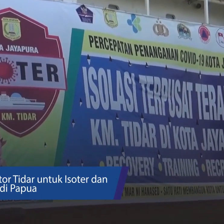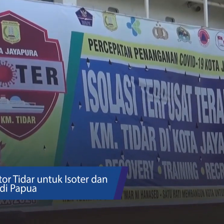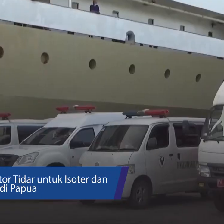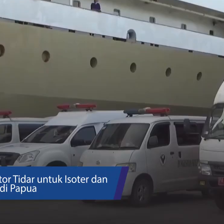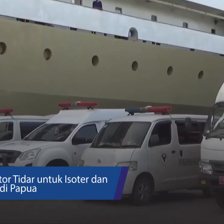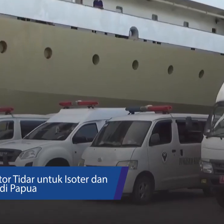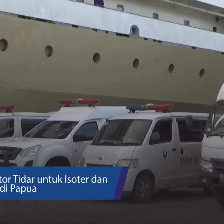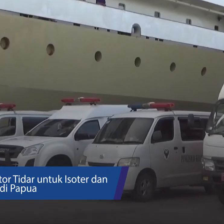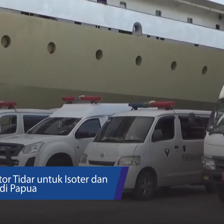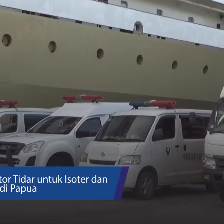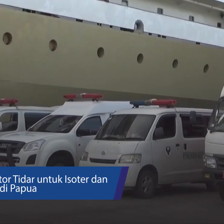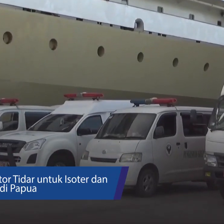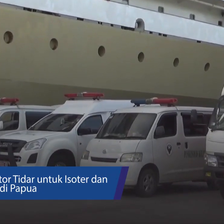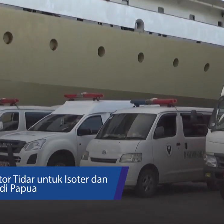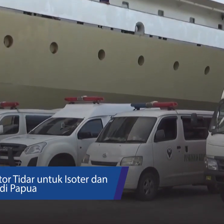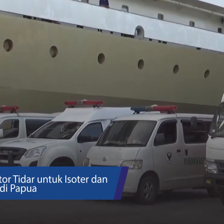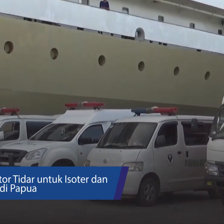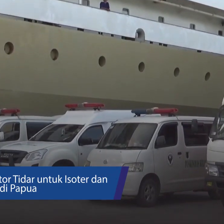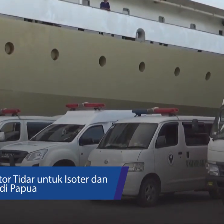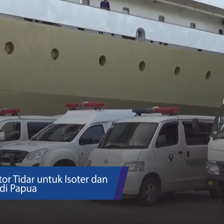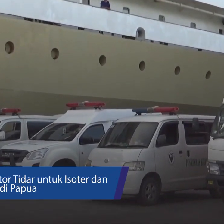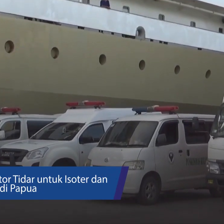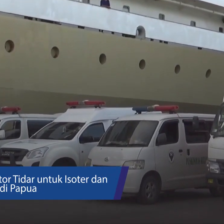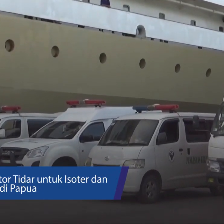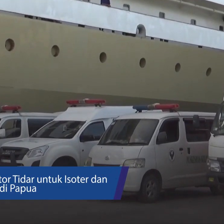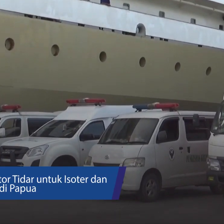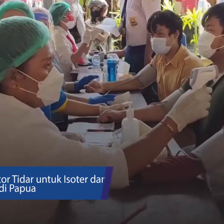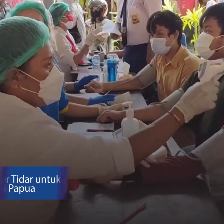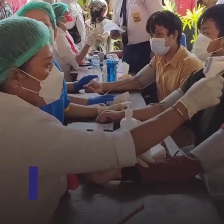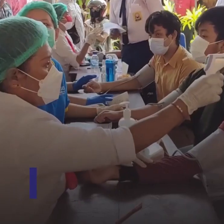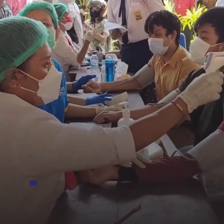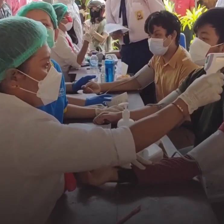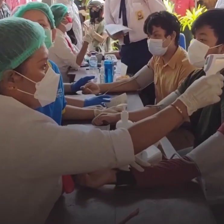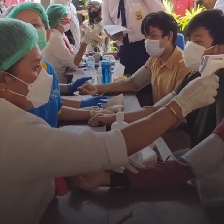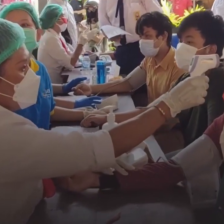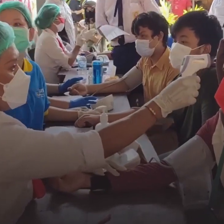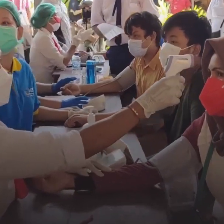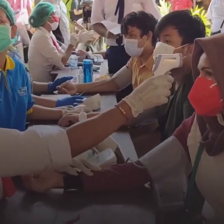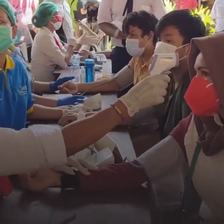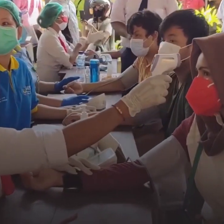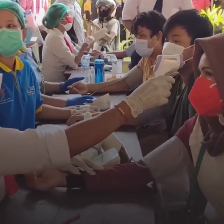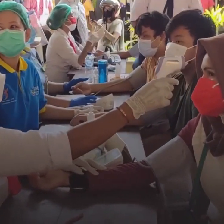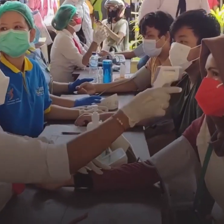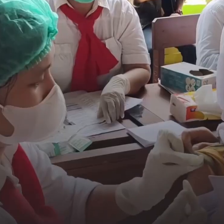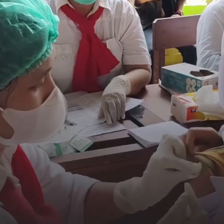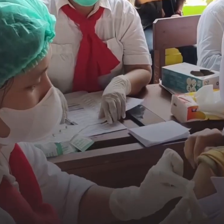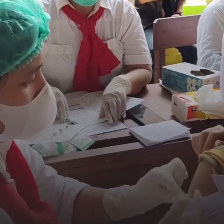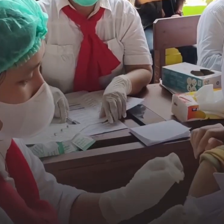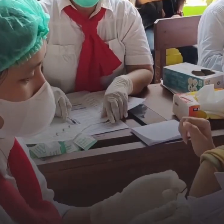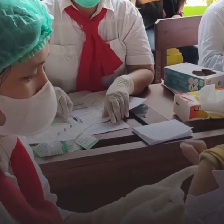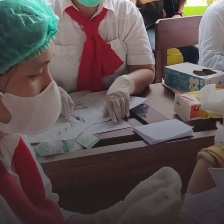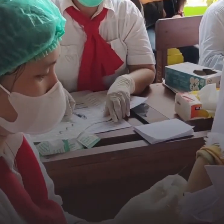Menjelang pelaksanaan Pekan Olahraga 20 Papua 2021, pemerintah berupaya menekan laju